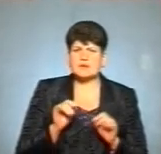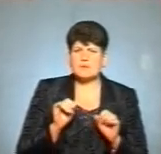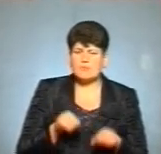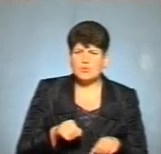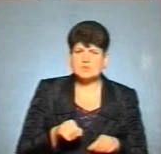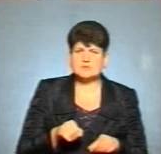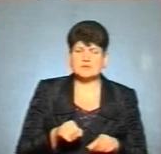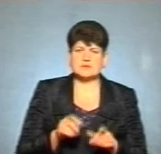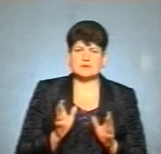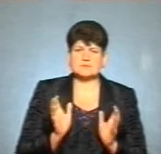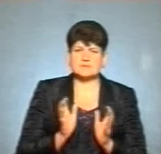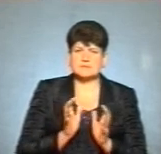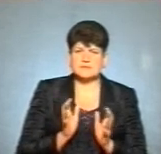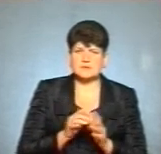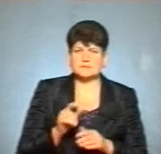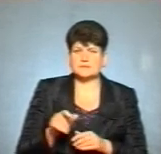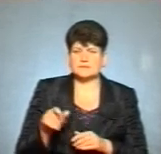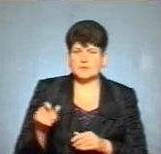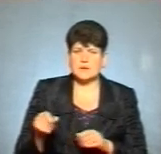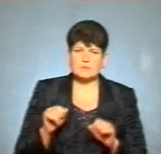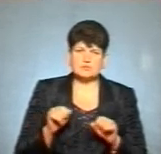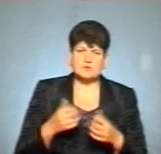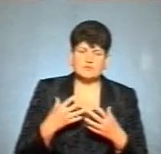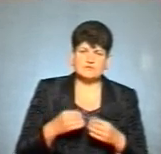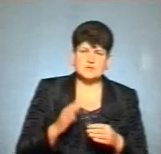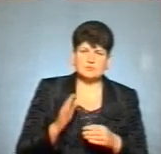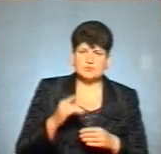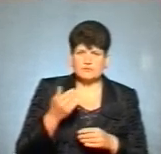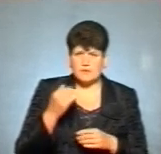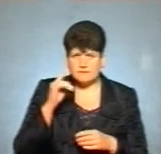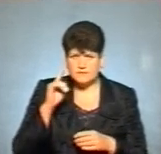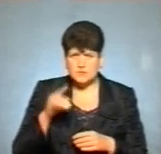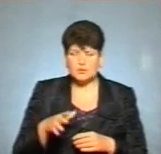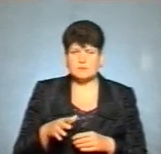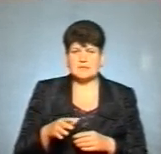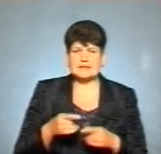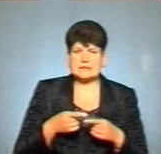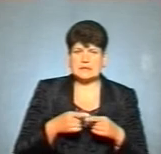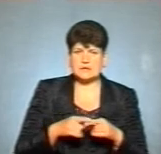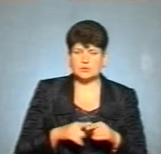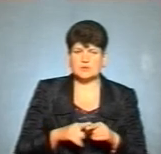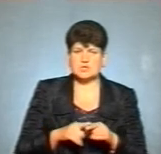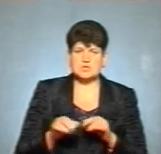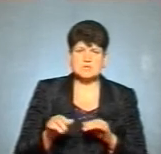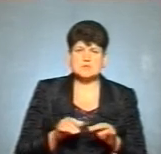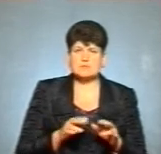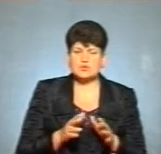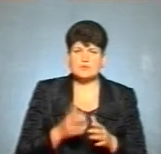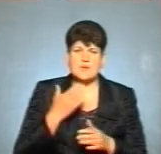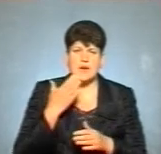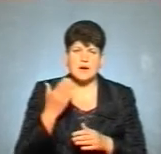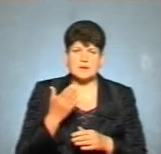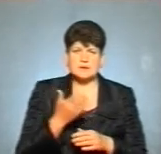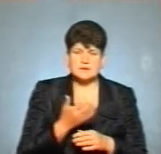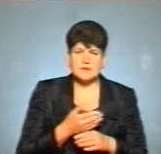застерегти, від чого застерегти виборців? Можливо, вже будуть, вам вже відомо, які будуть технологічні способи агітації,